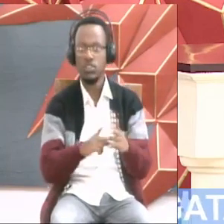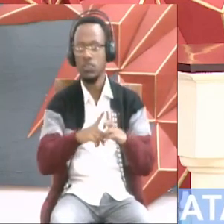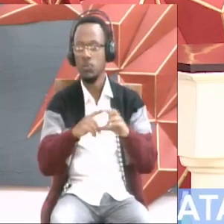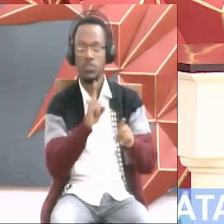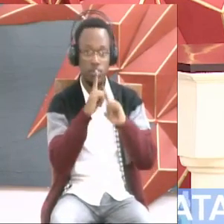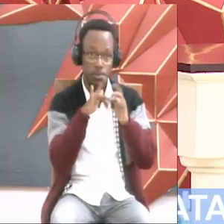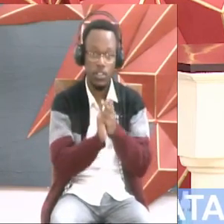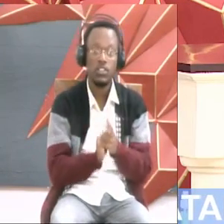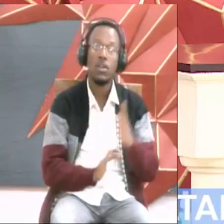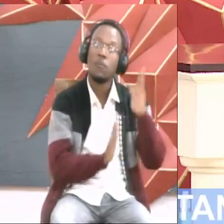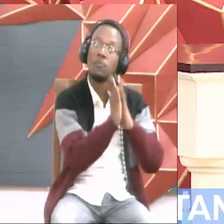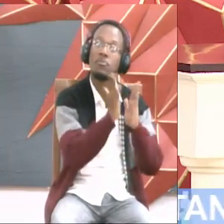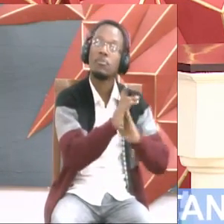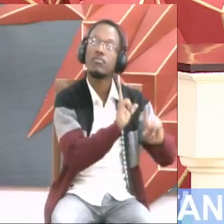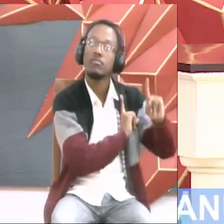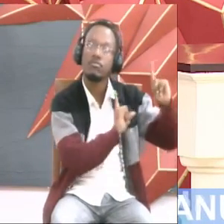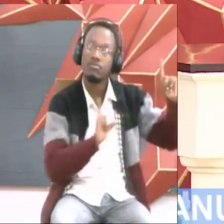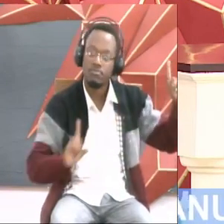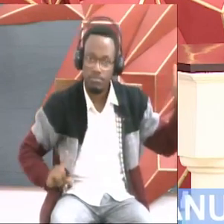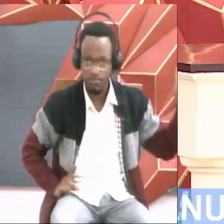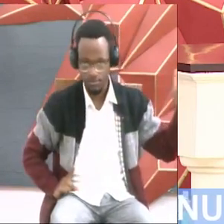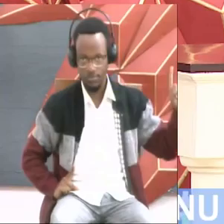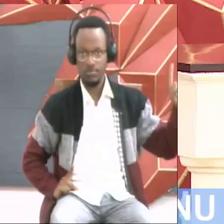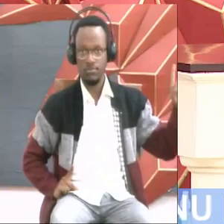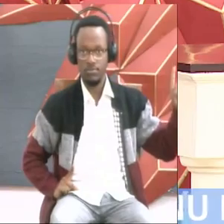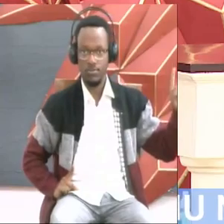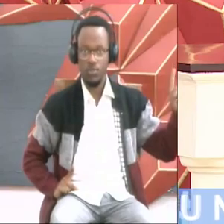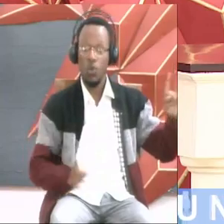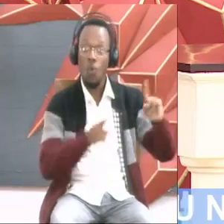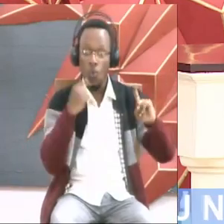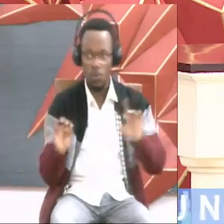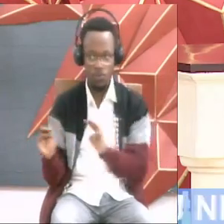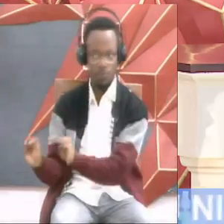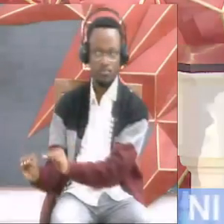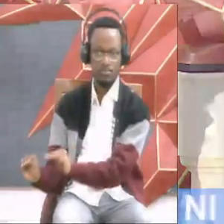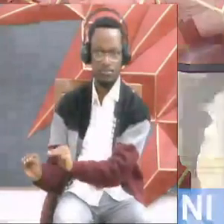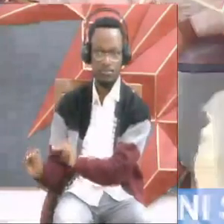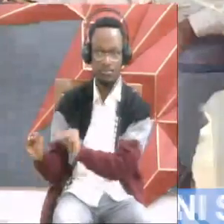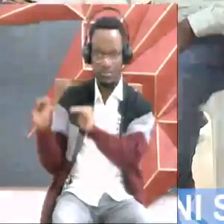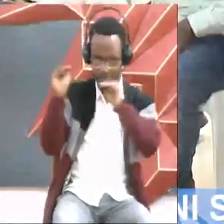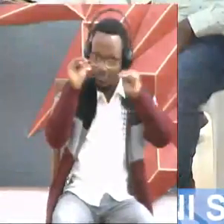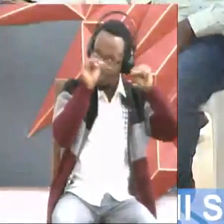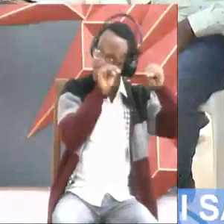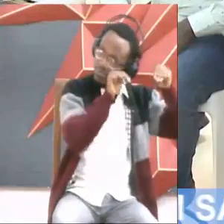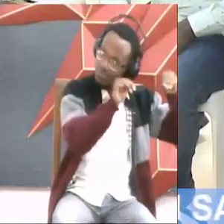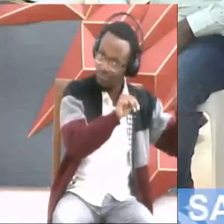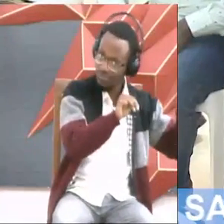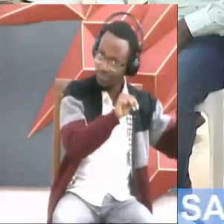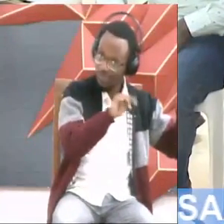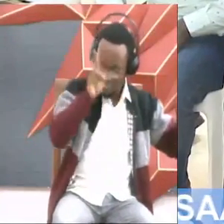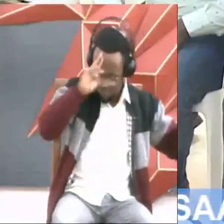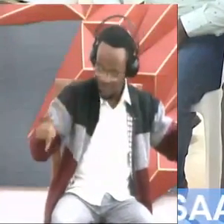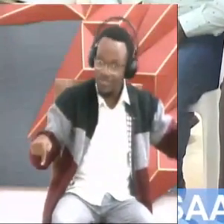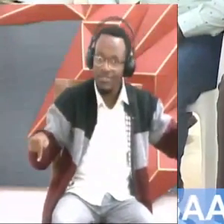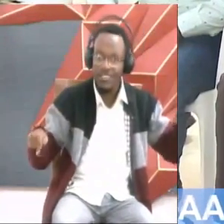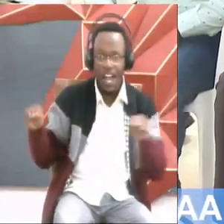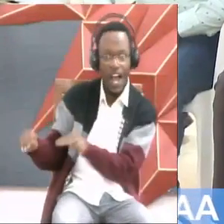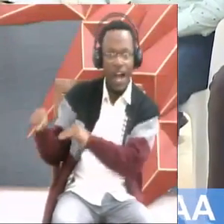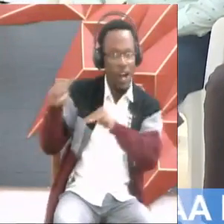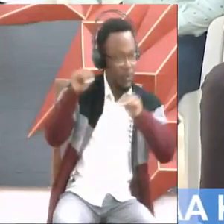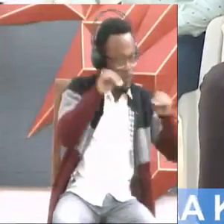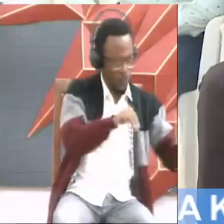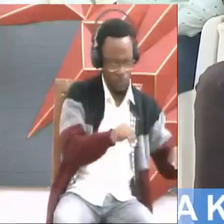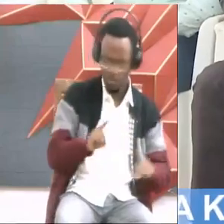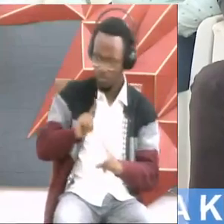nous avons lu la parole qui dit « Rendez grâce au Père » Amen. Qui nous a